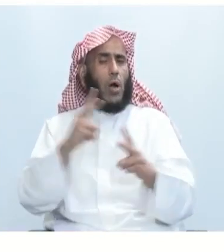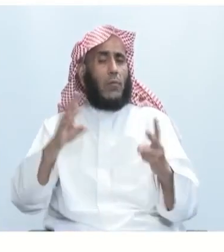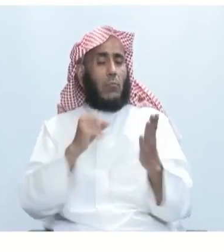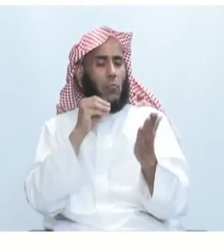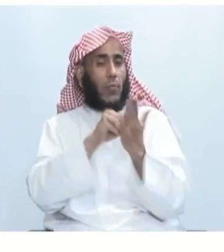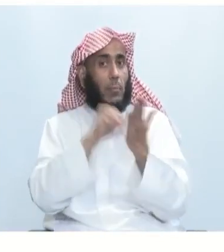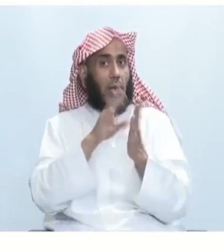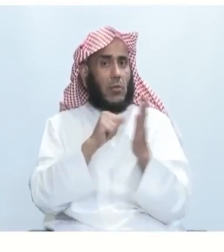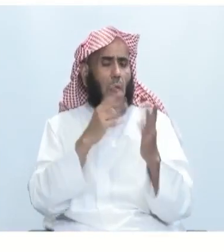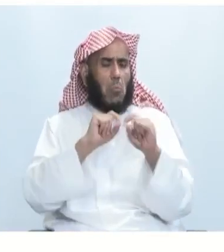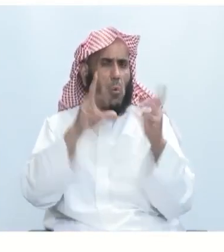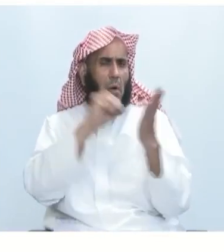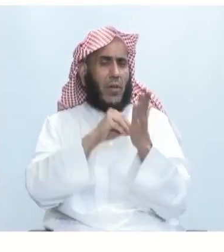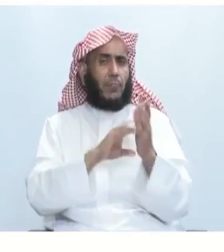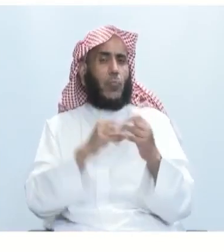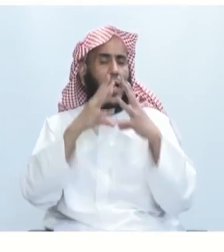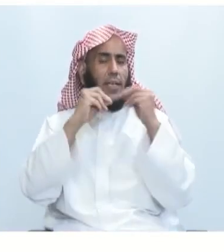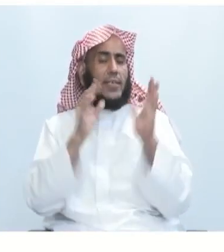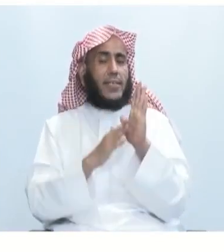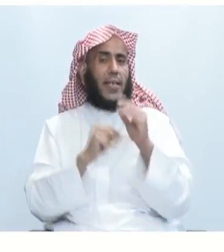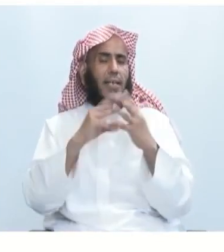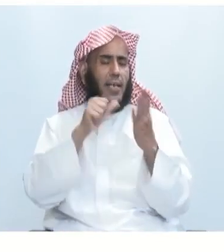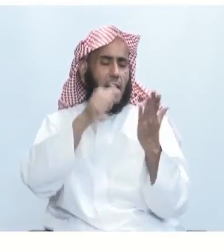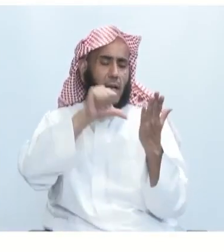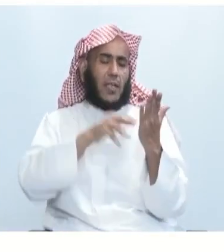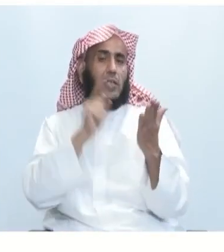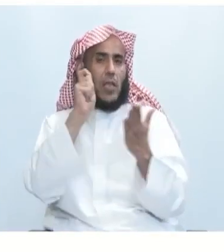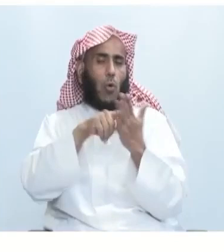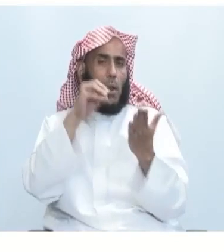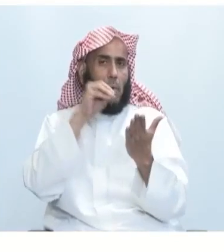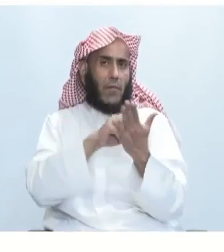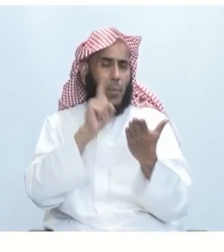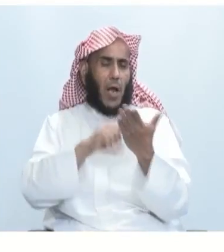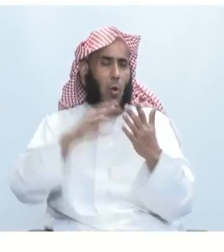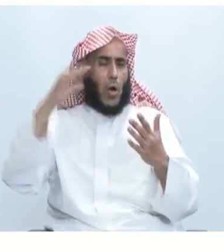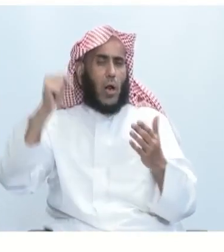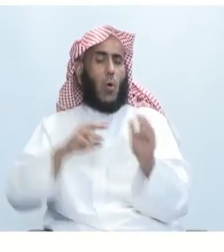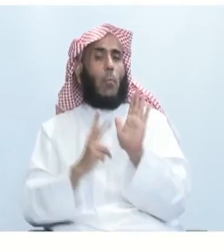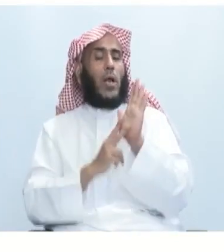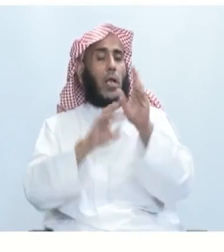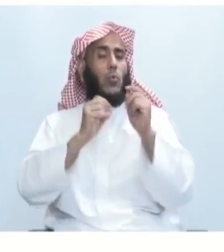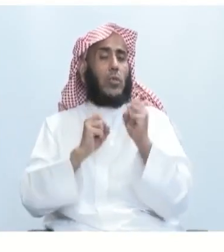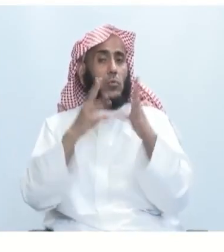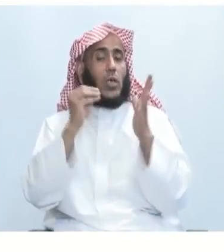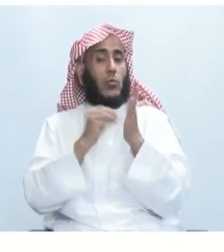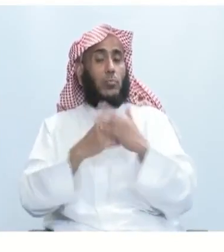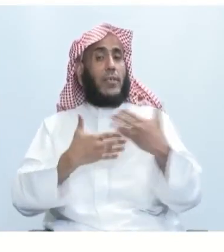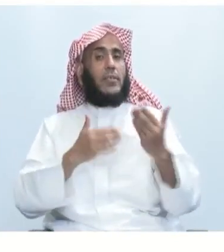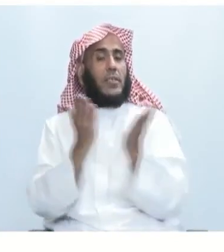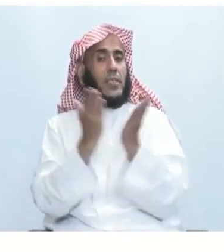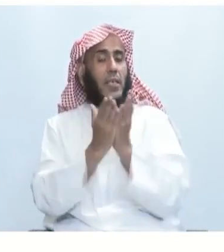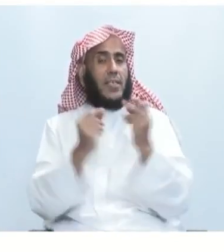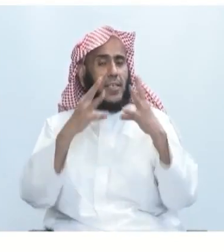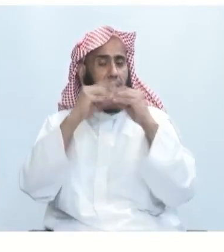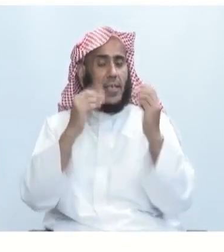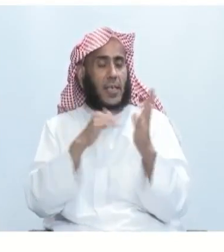يصرح بها تحلل النص تحليلا نقديا تحكم على ما فيه من حقائق واراء وبراهين واستنتاجات وتكتب دراسه تحليليه